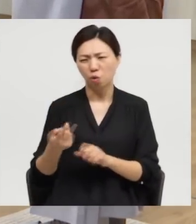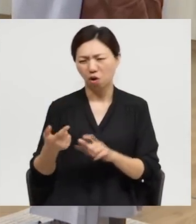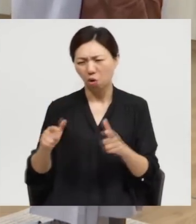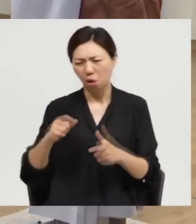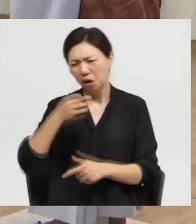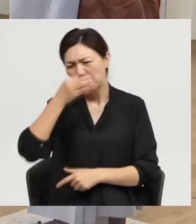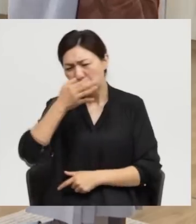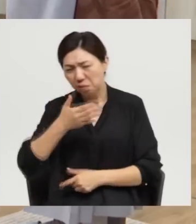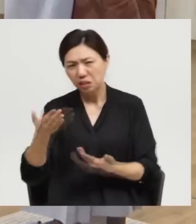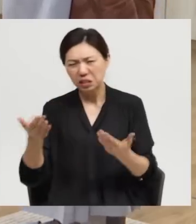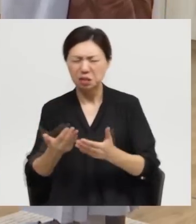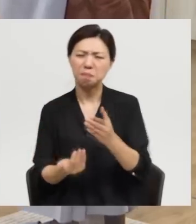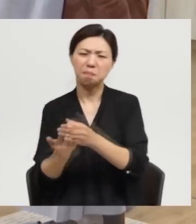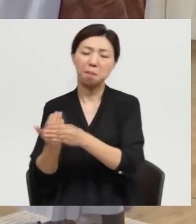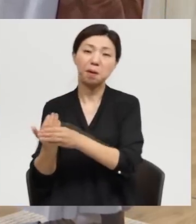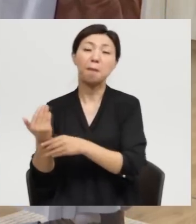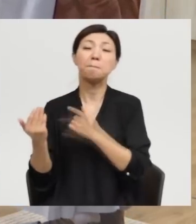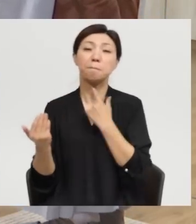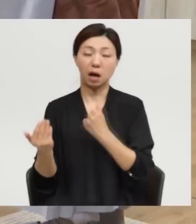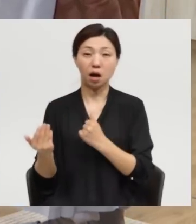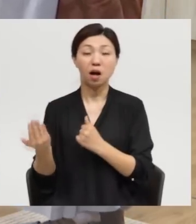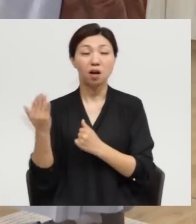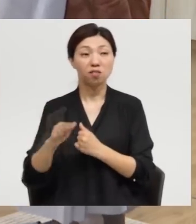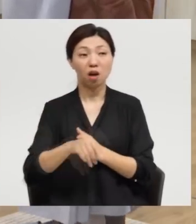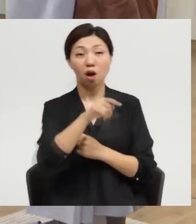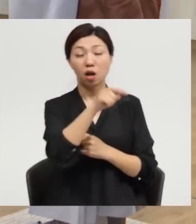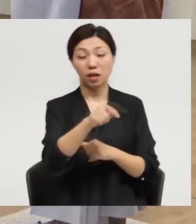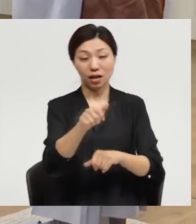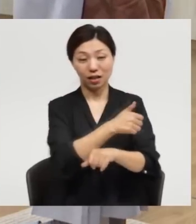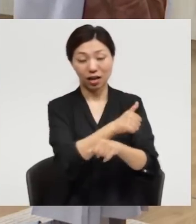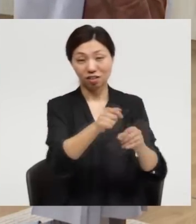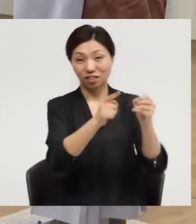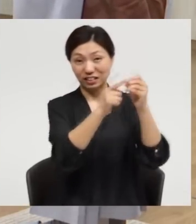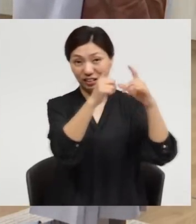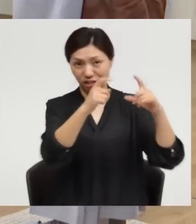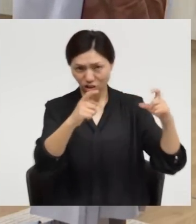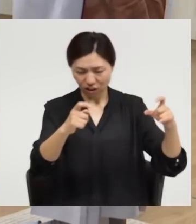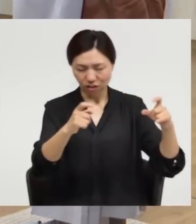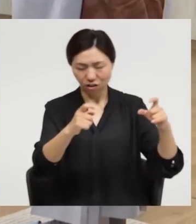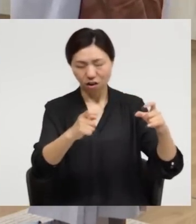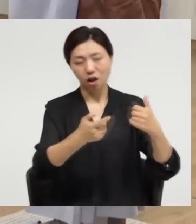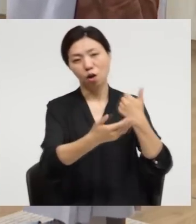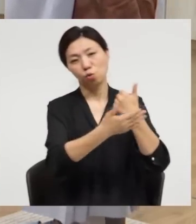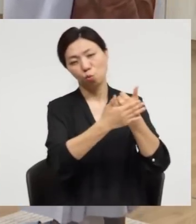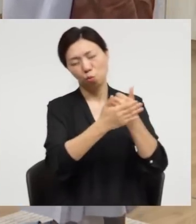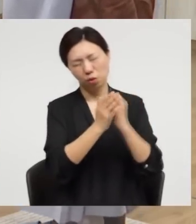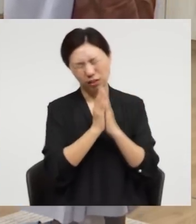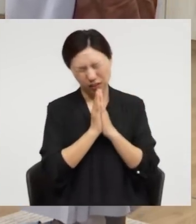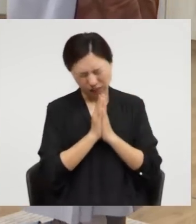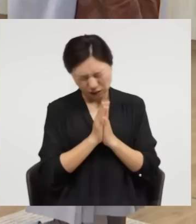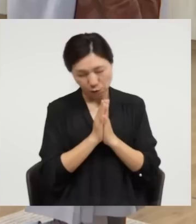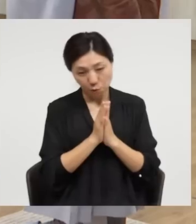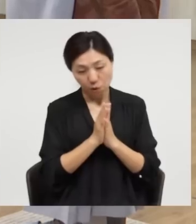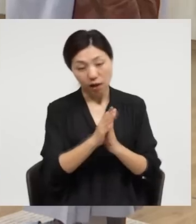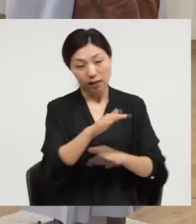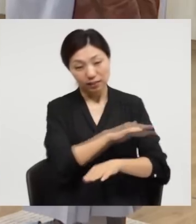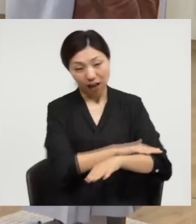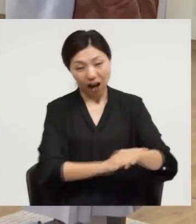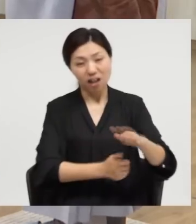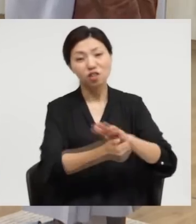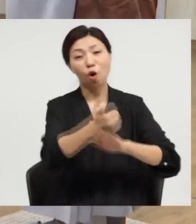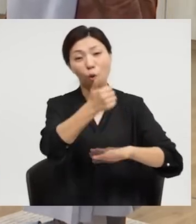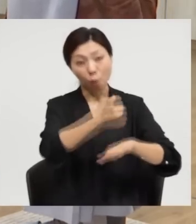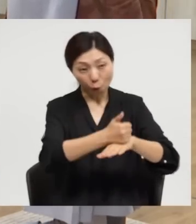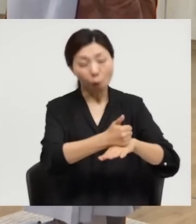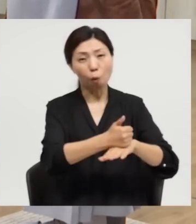있었는데, 다니던 절에서 스님이 옆에서 기도해 주시면서 기도가 잘 되었다고 한 말씀